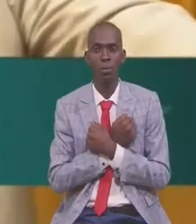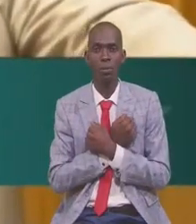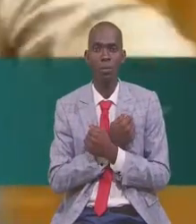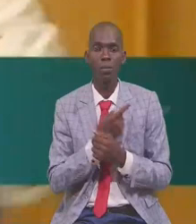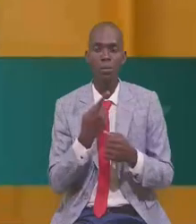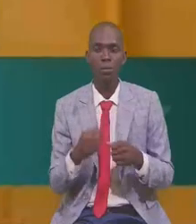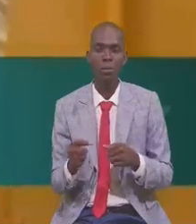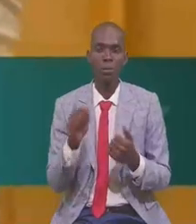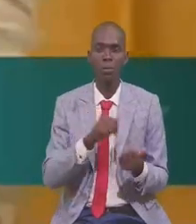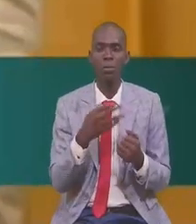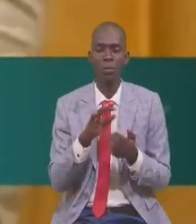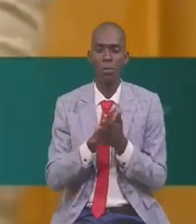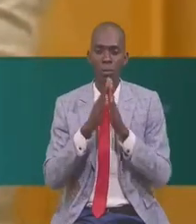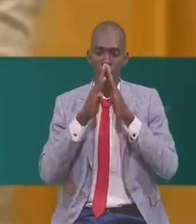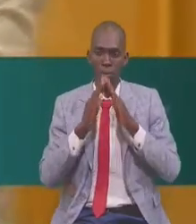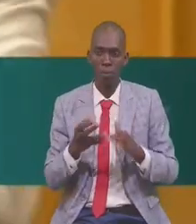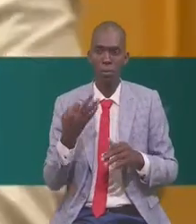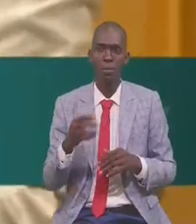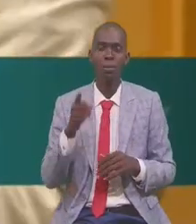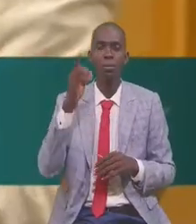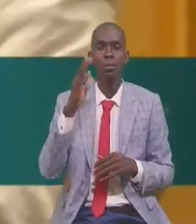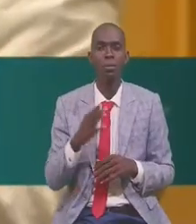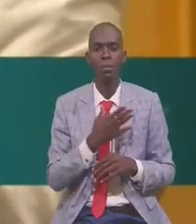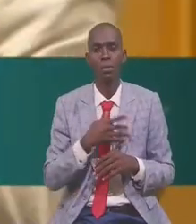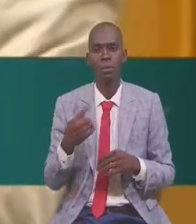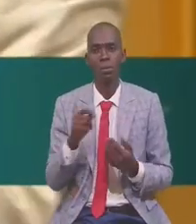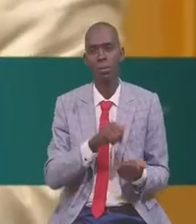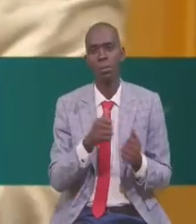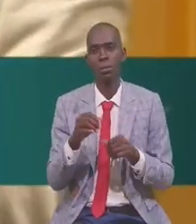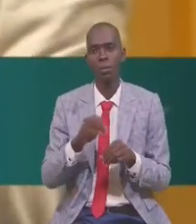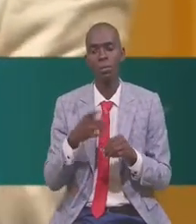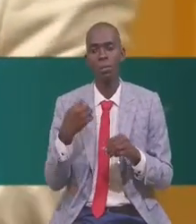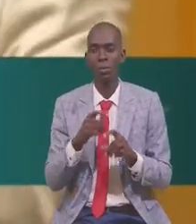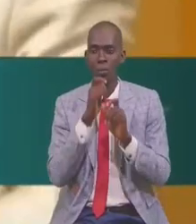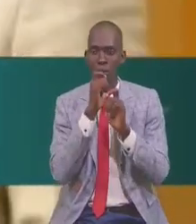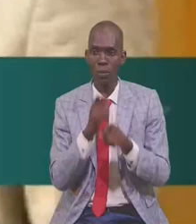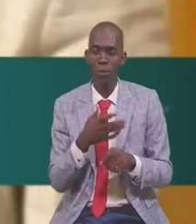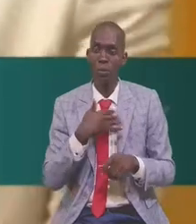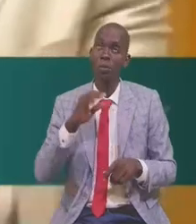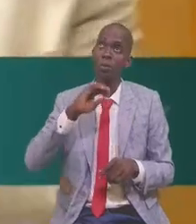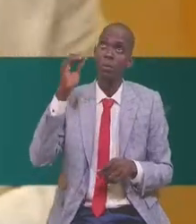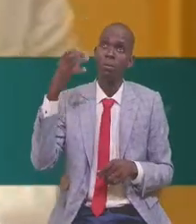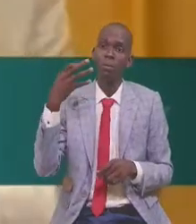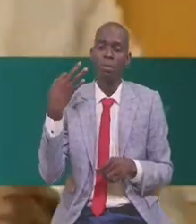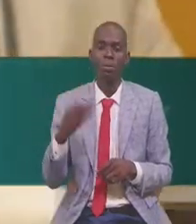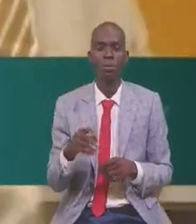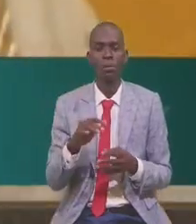de Dieu et le baptême dans le don et les grâces de l'Esprit de